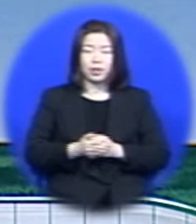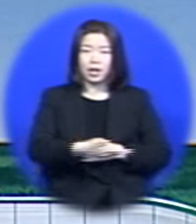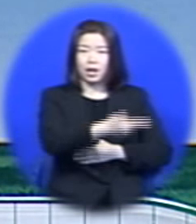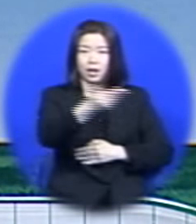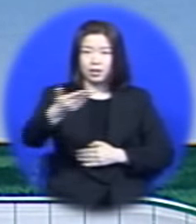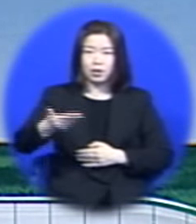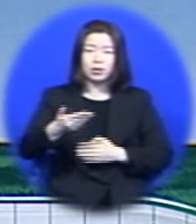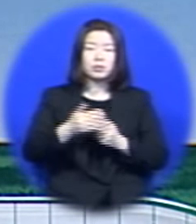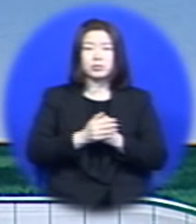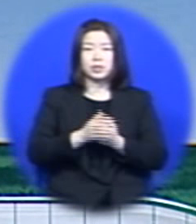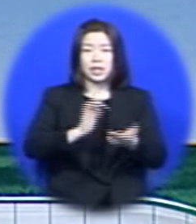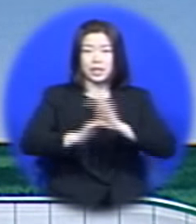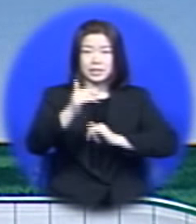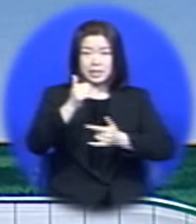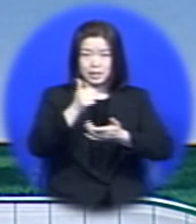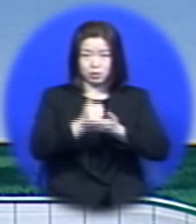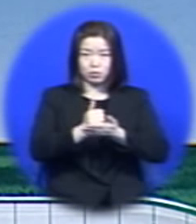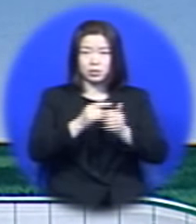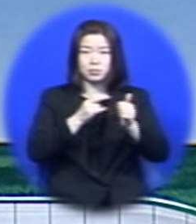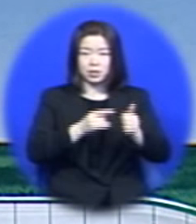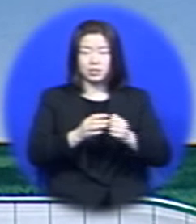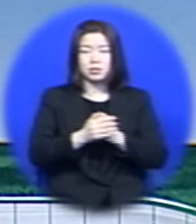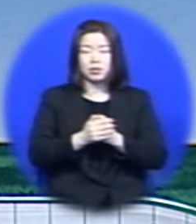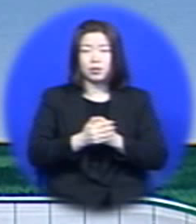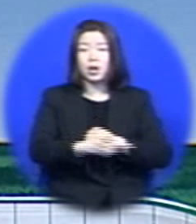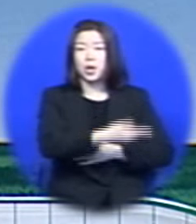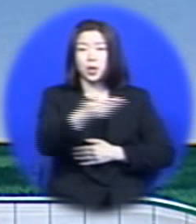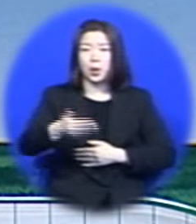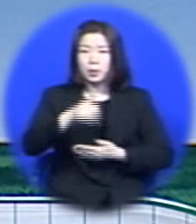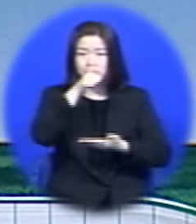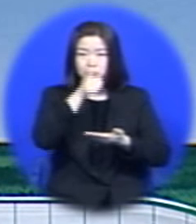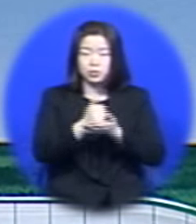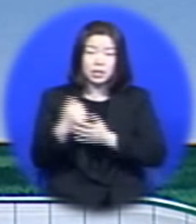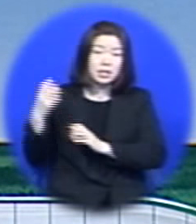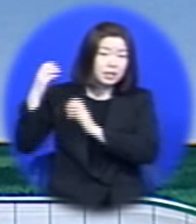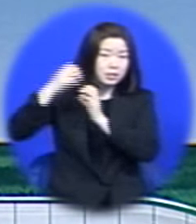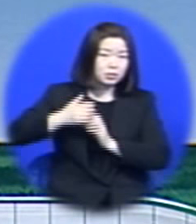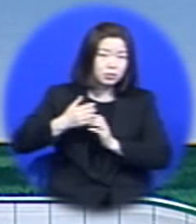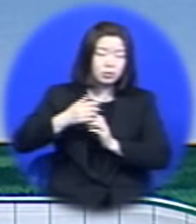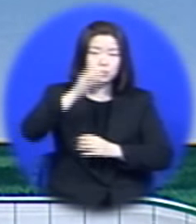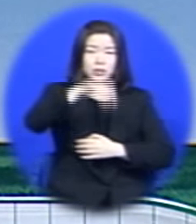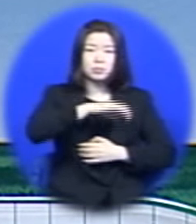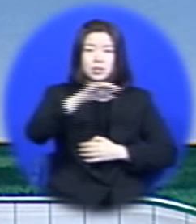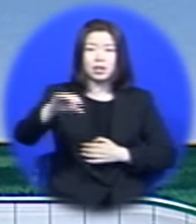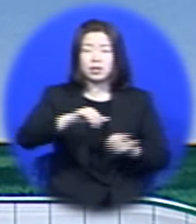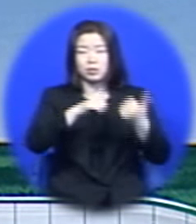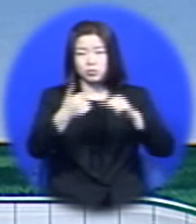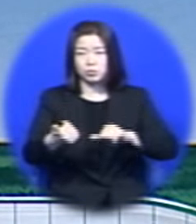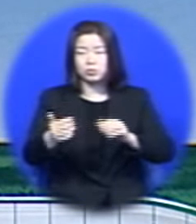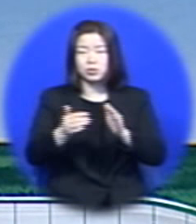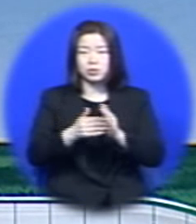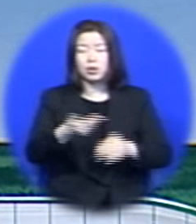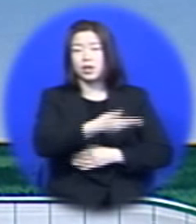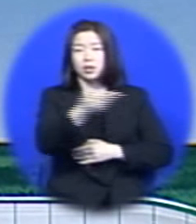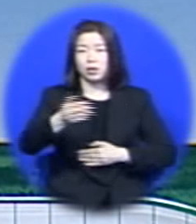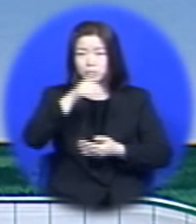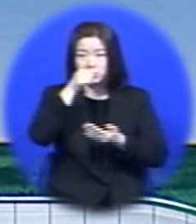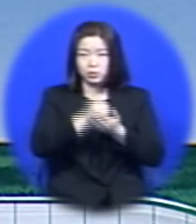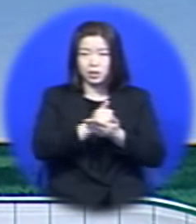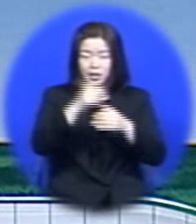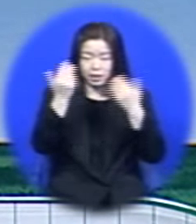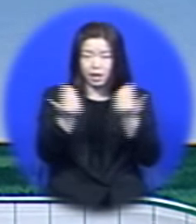여러분, 예수님께서 여러분의 죄를 짊어지시고 십자가에 죽으셔서 여러분의 죄가 다